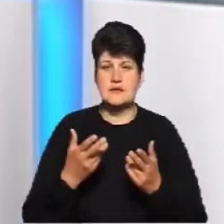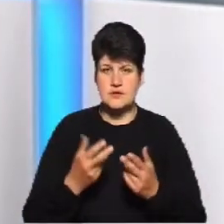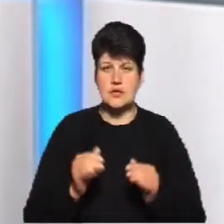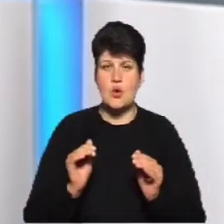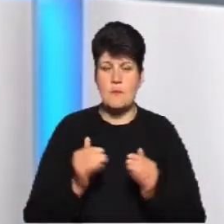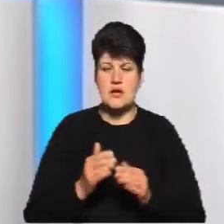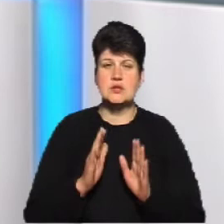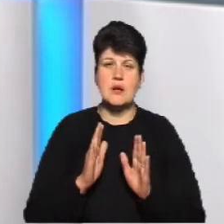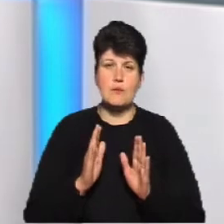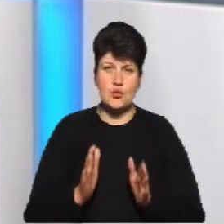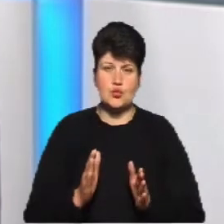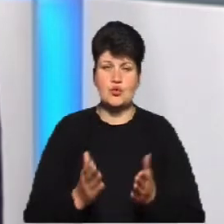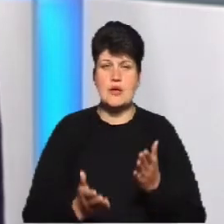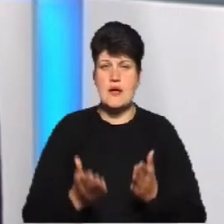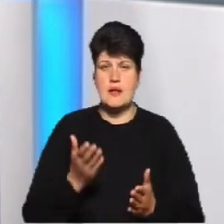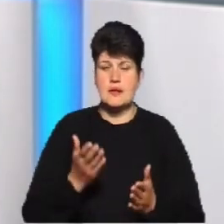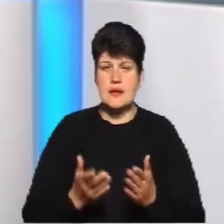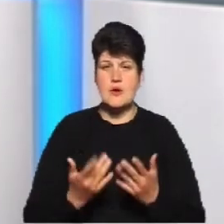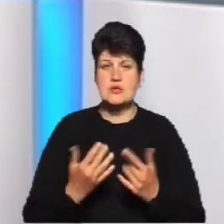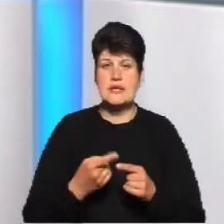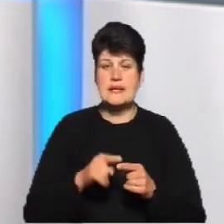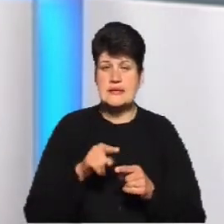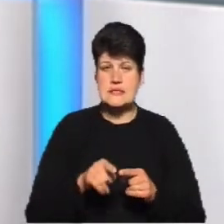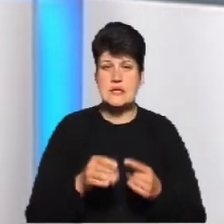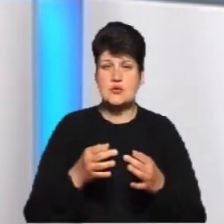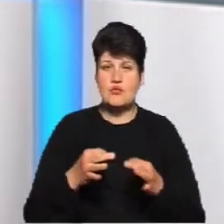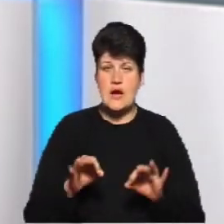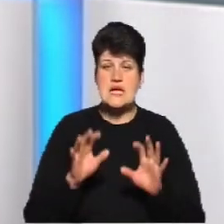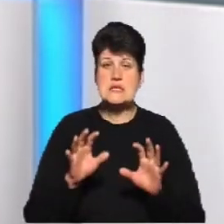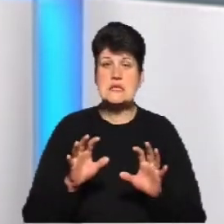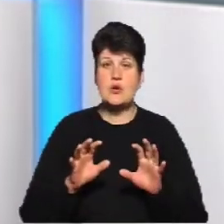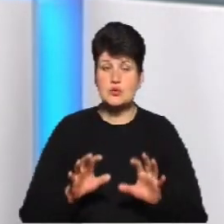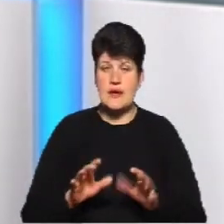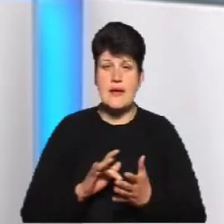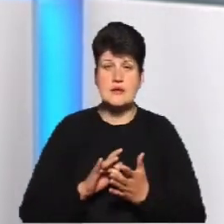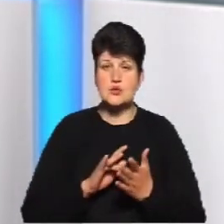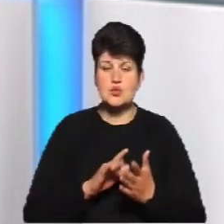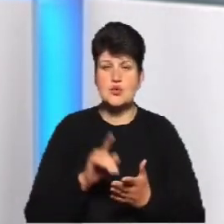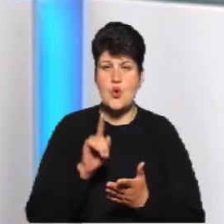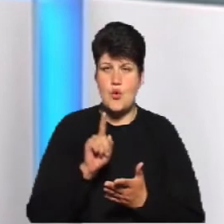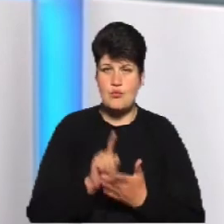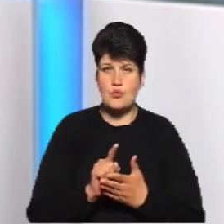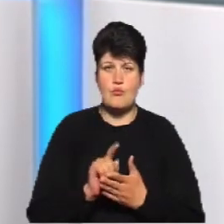будуть, але наскільки це дозволяє законодавство, а екскурсії обов'язково по всіх